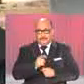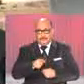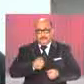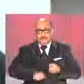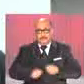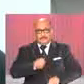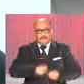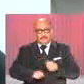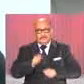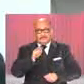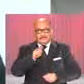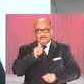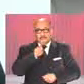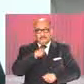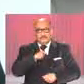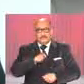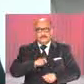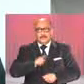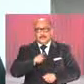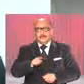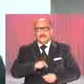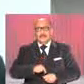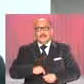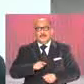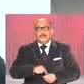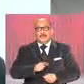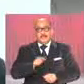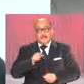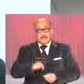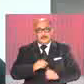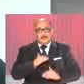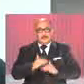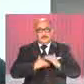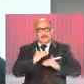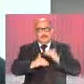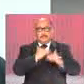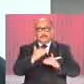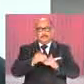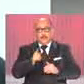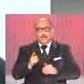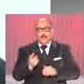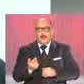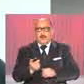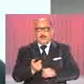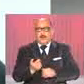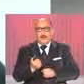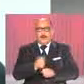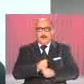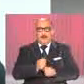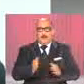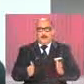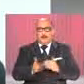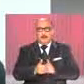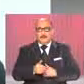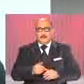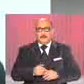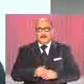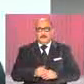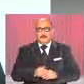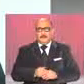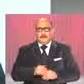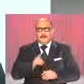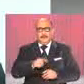تكلفنا غالي. مشروع السي الهاشمي هذا مشروع دجاج البيض بقيمة استثمارات تقريبا في